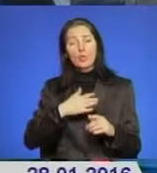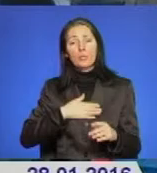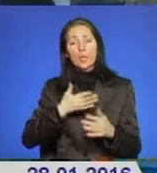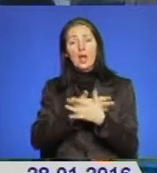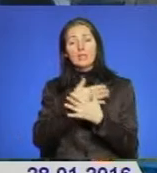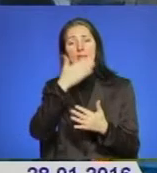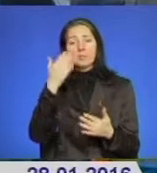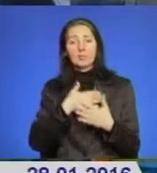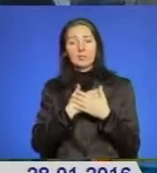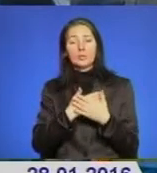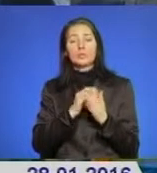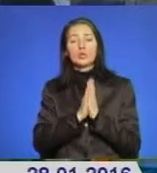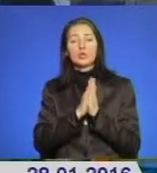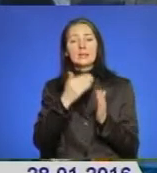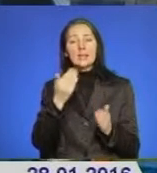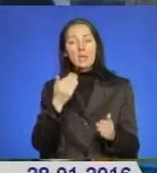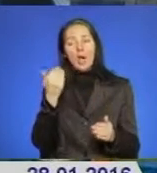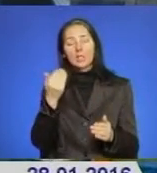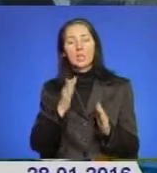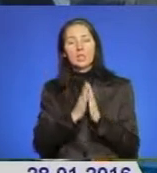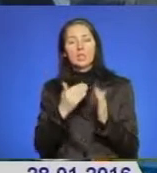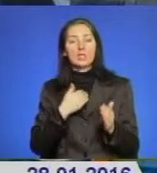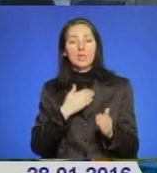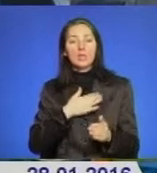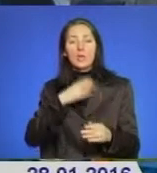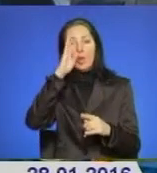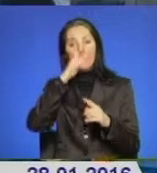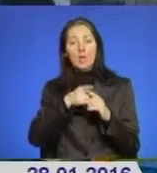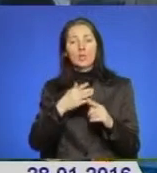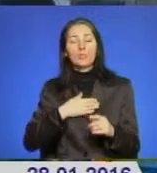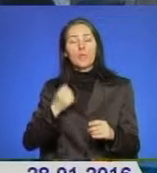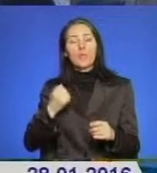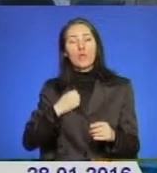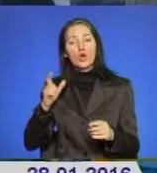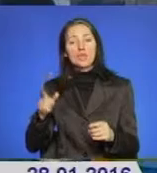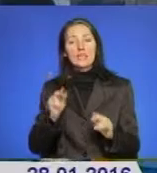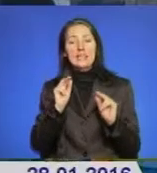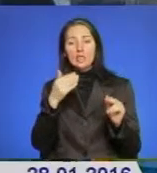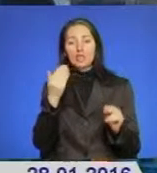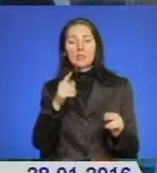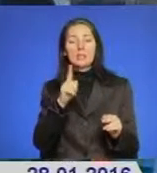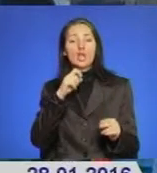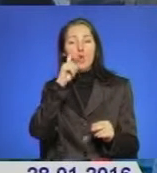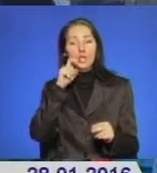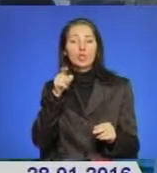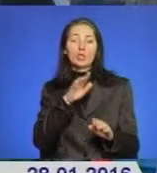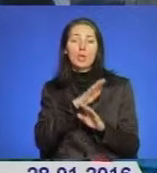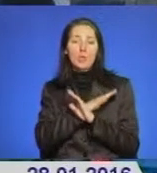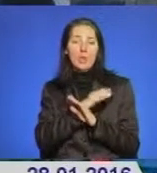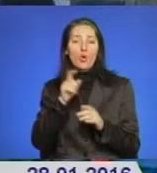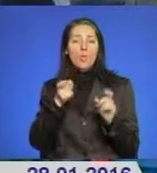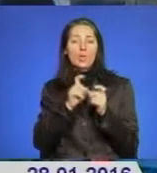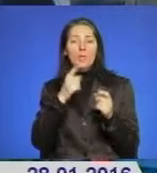ти молись за нас. Мій братику, мій воїн, честь тобі, за Україну ти поляг у боротьбі. Плаче за